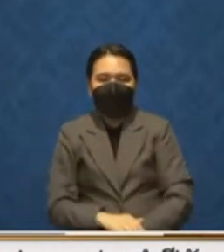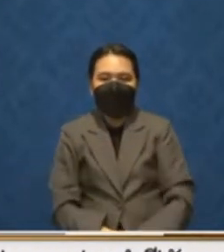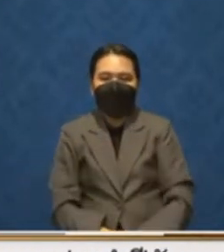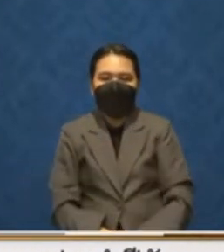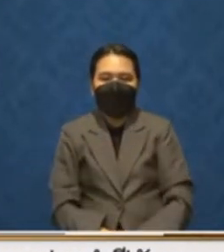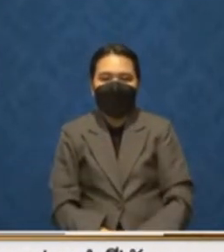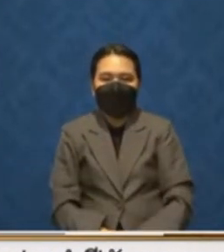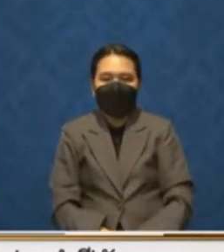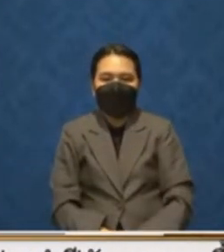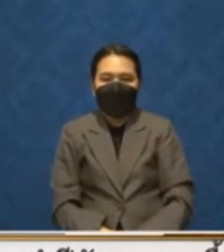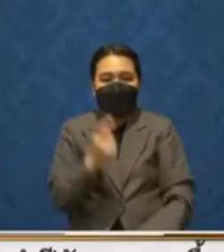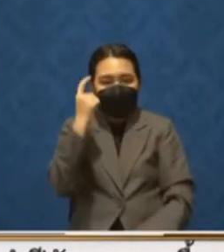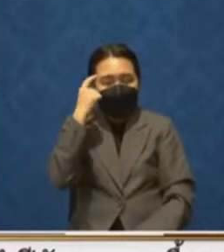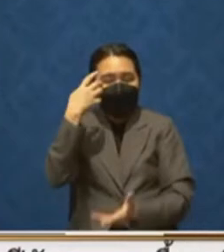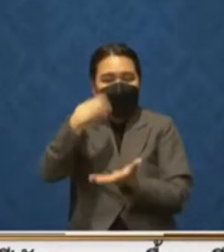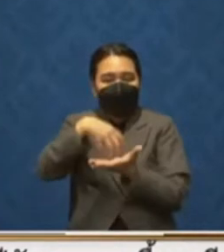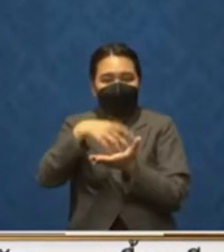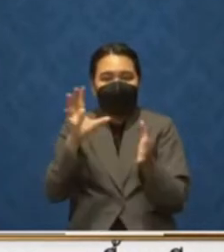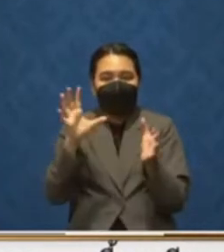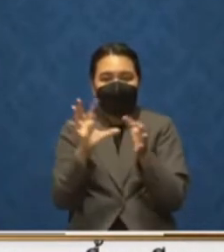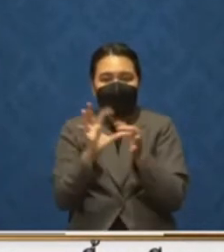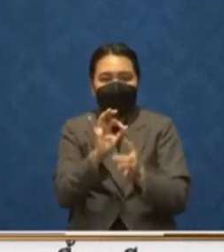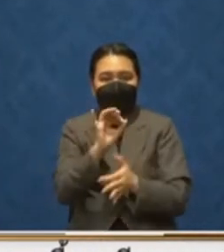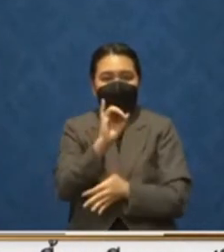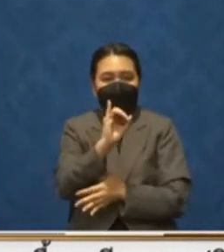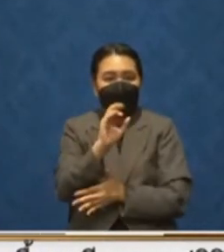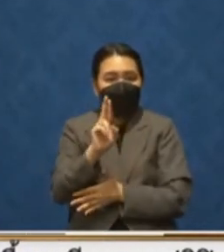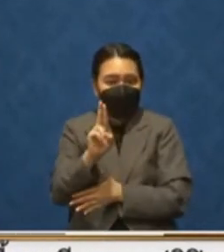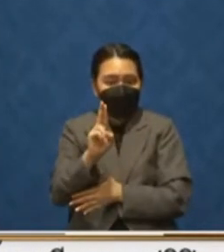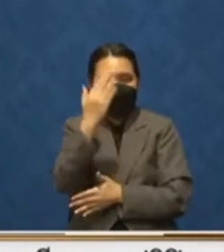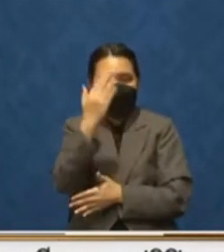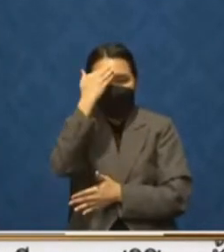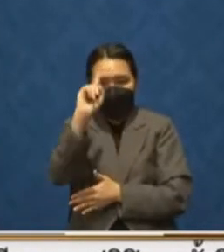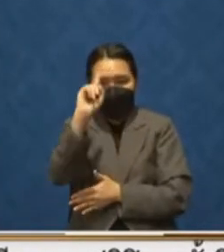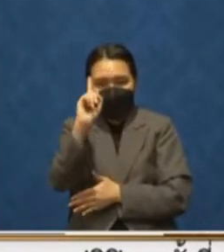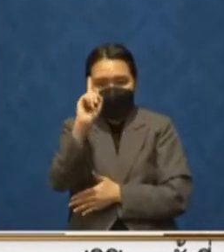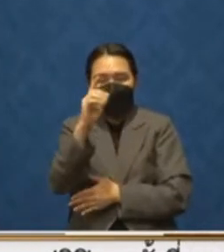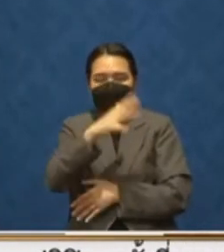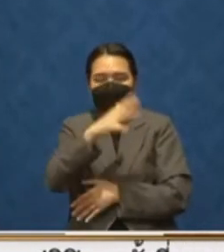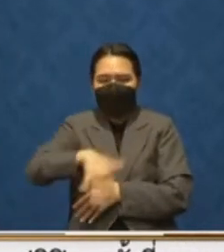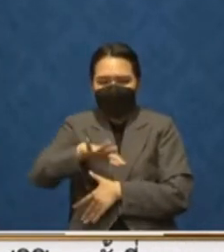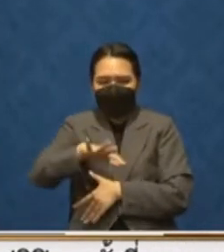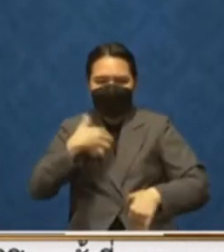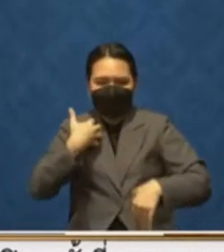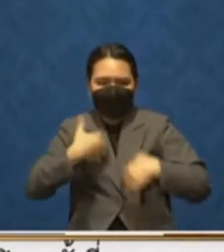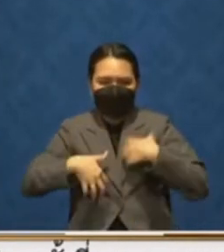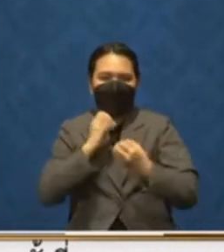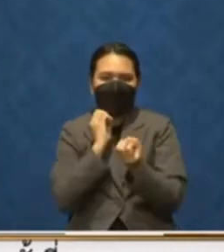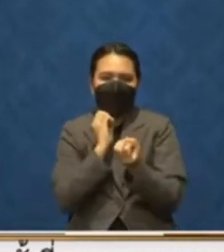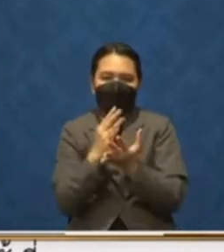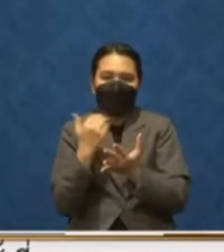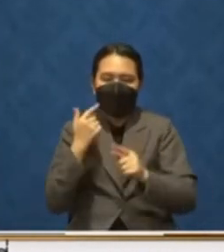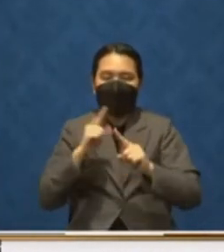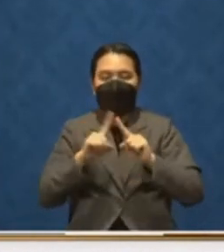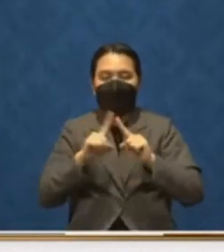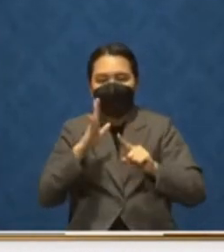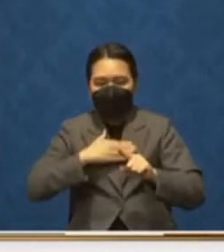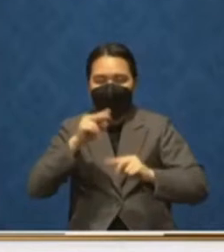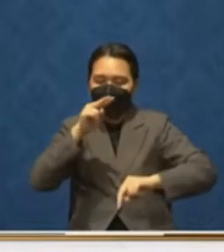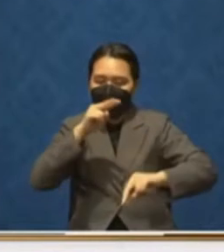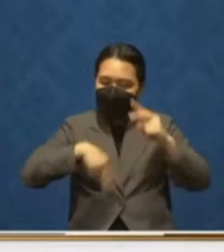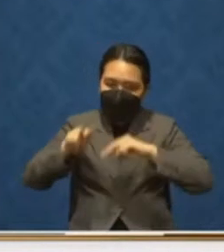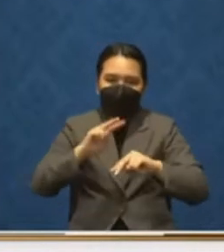รวมไปถึงเรื่องของอายุด้วยนะมันก็ต้องเดือดร้อนกันแหละนะแต่เราพยายามที่จะดูแลให้มากที่สุดทั้งประมงขึ้นบ้านประมงพาณิชย์